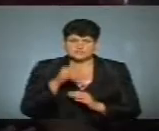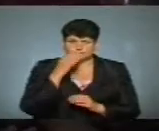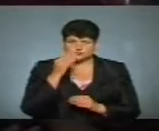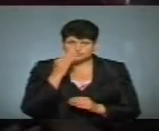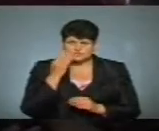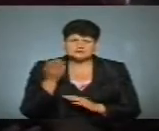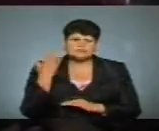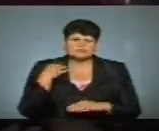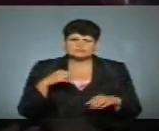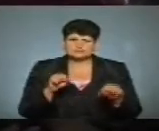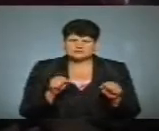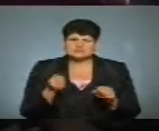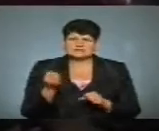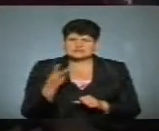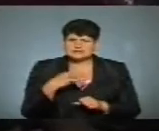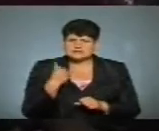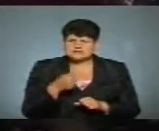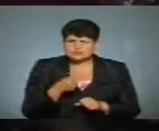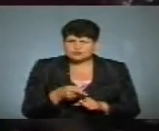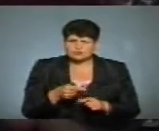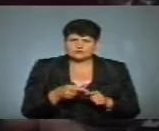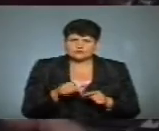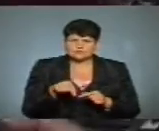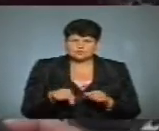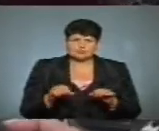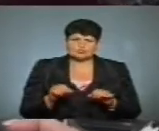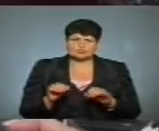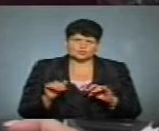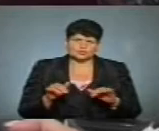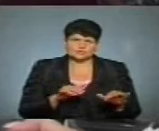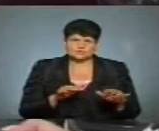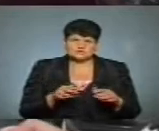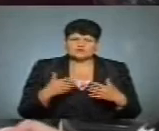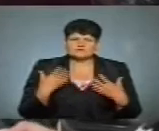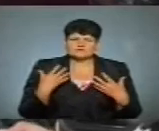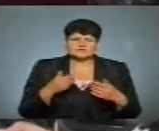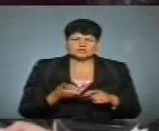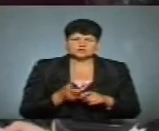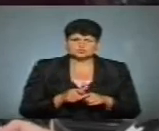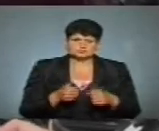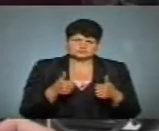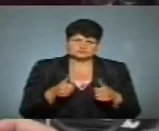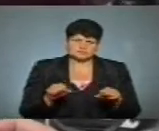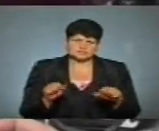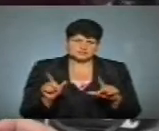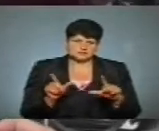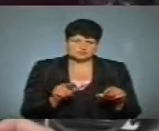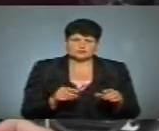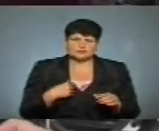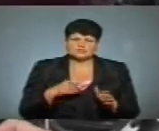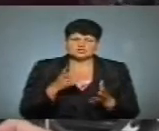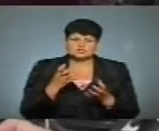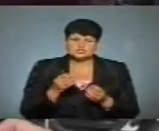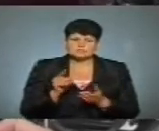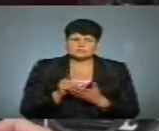давно на мотіку, 13 років в цьому русі. Я вже дуже гарно їздю. Мене ще повинна ще